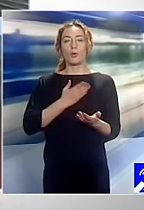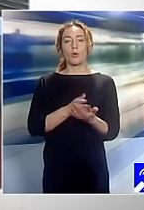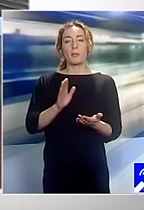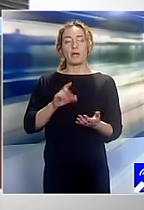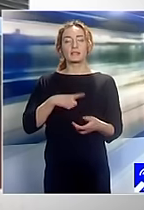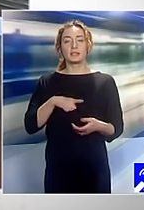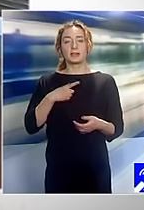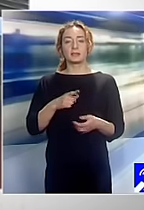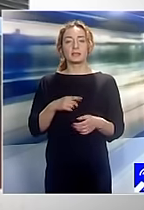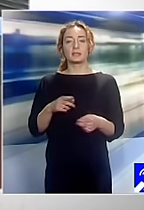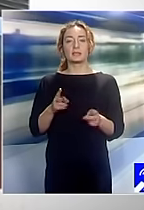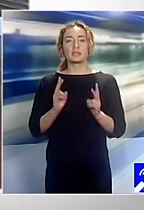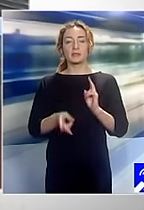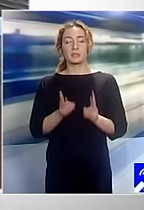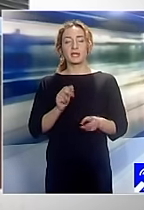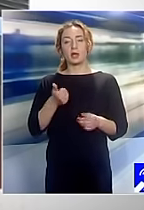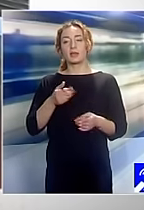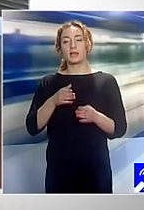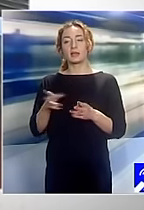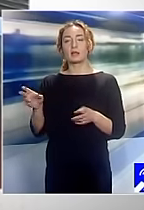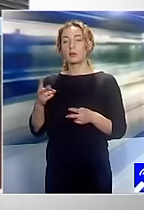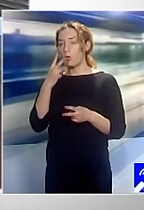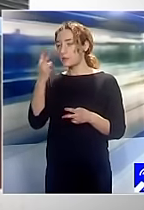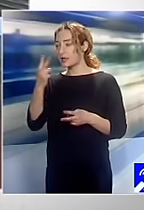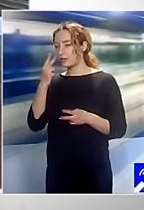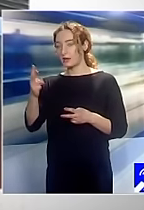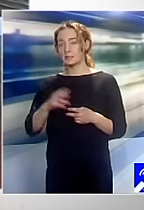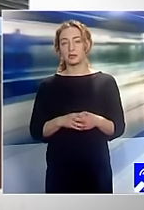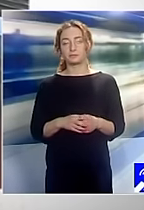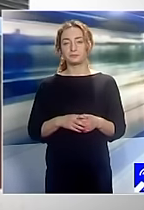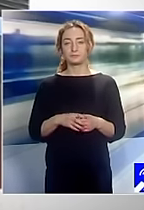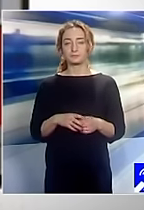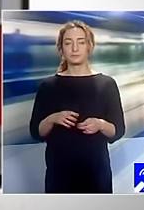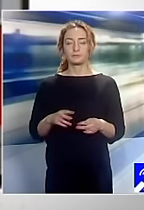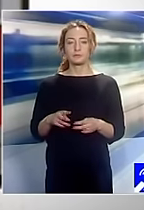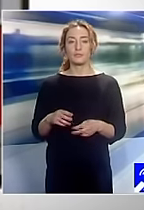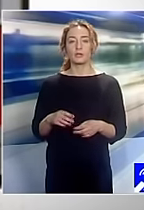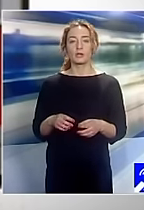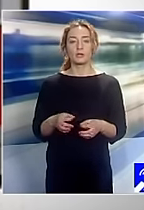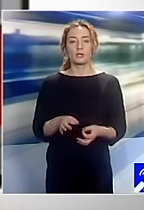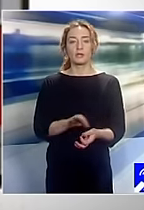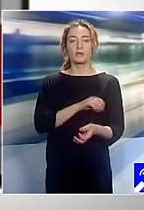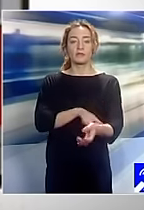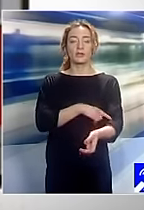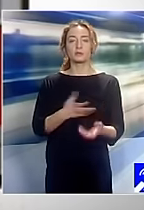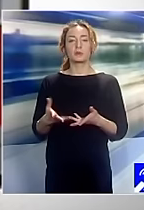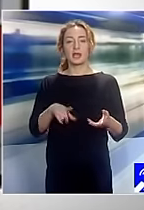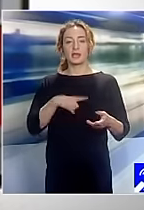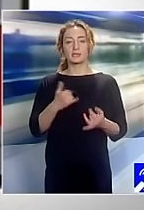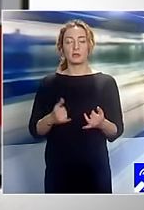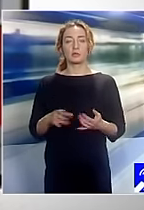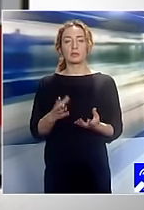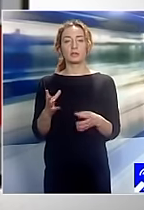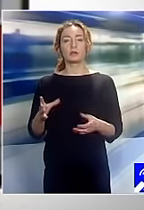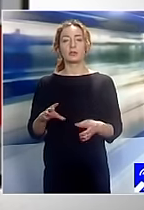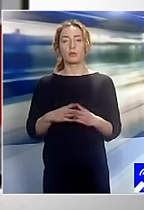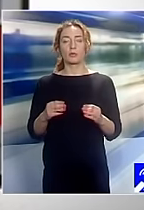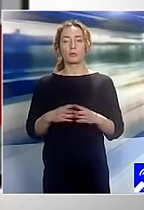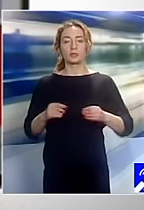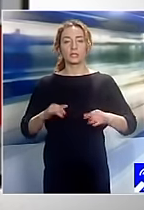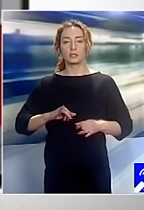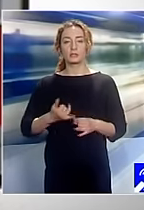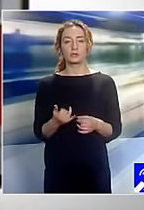în observație. Și ce tip de virus gripal? Virusul care circulă acum în România, și știți, le vedeți cam de